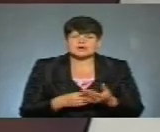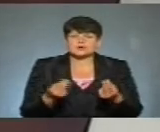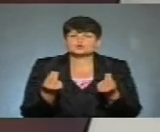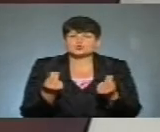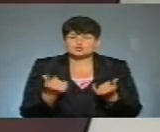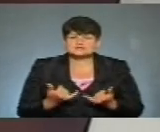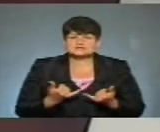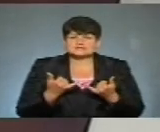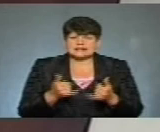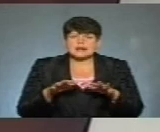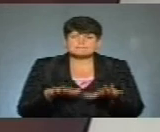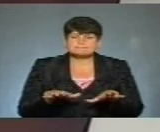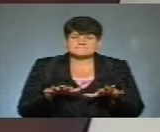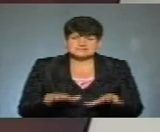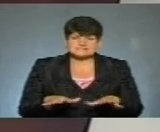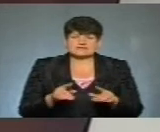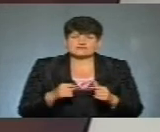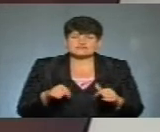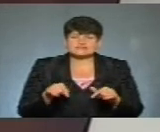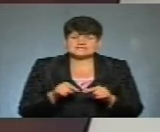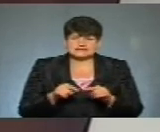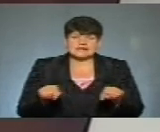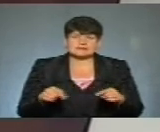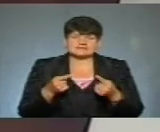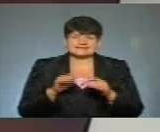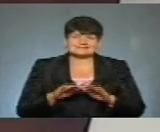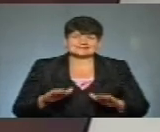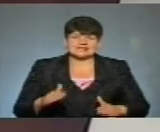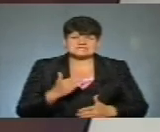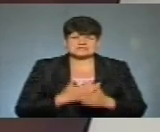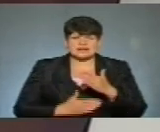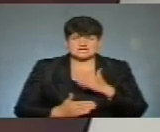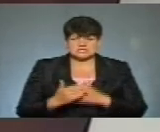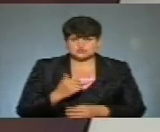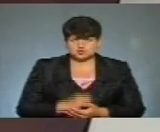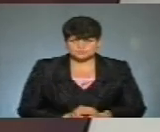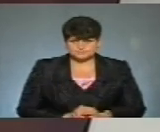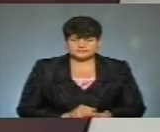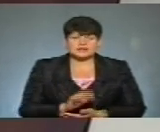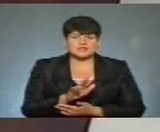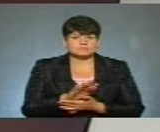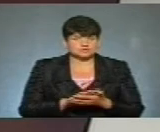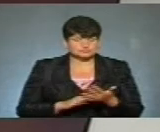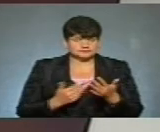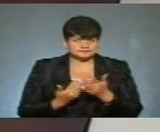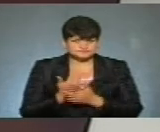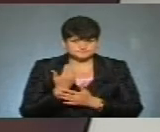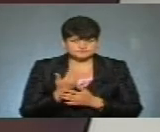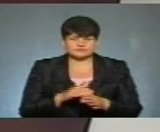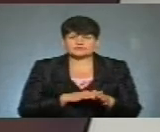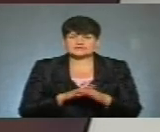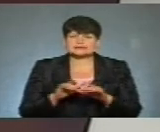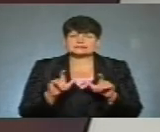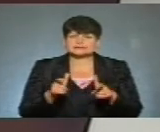для місцевого відділення реабілітації дітей з інвалідністю. І продовжуємо випуск. Дотримання